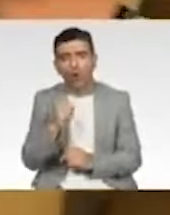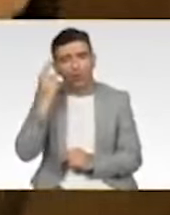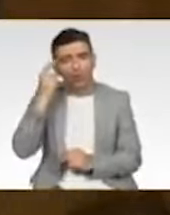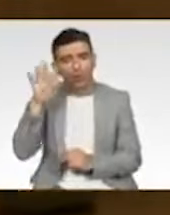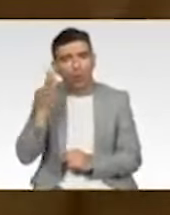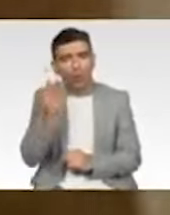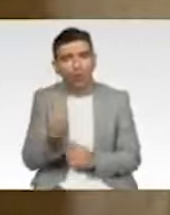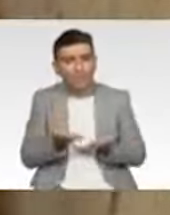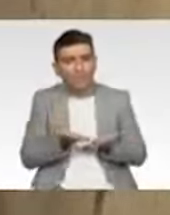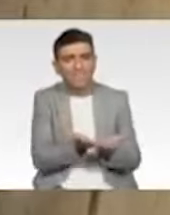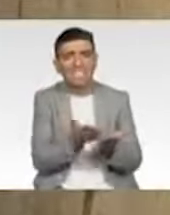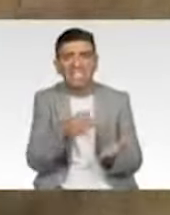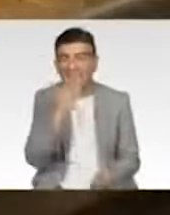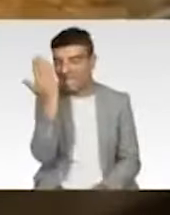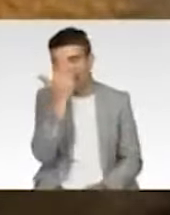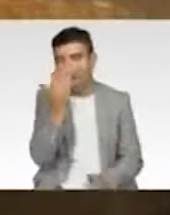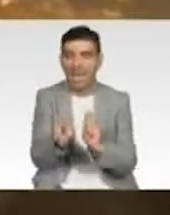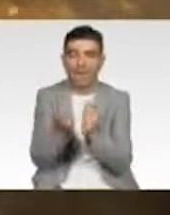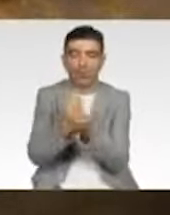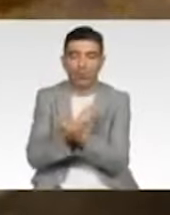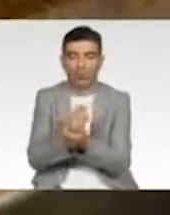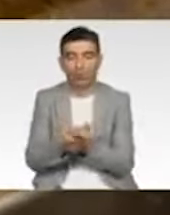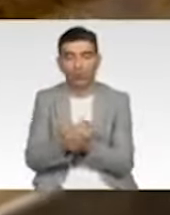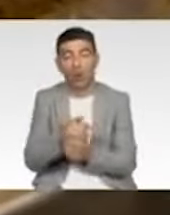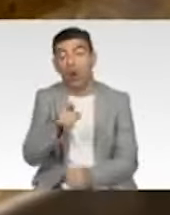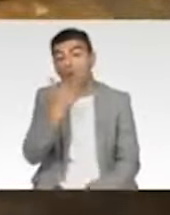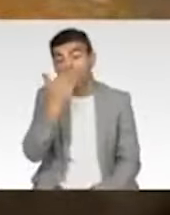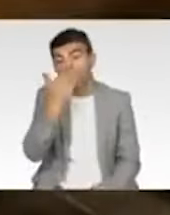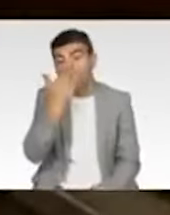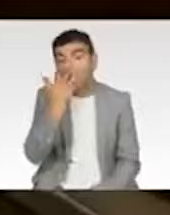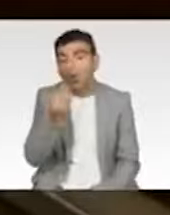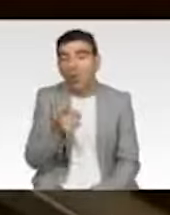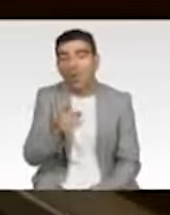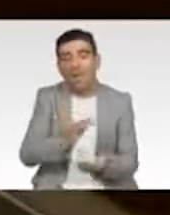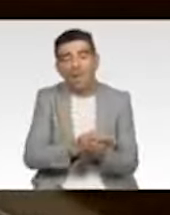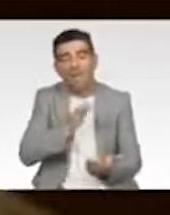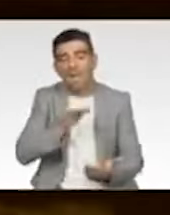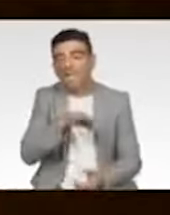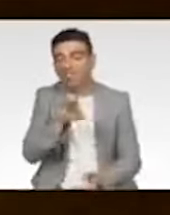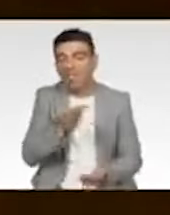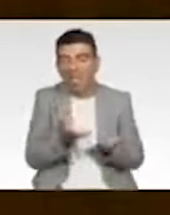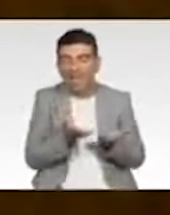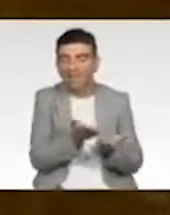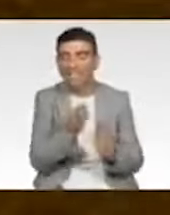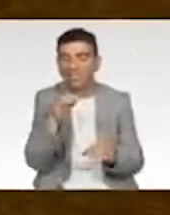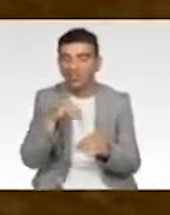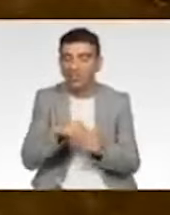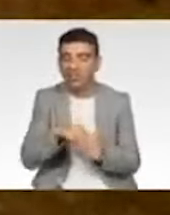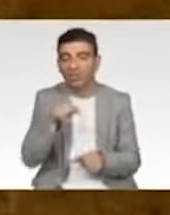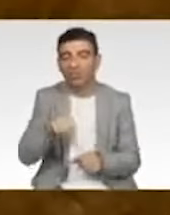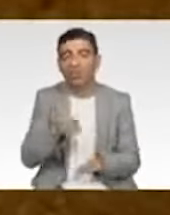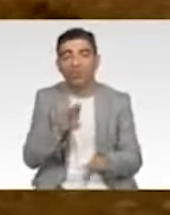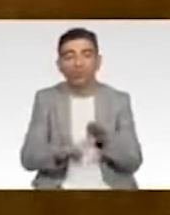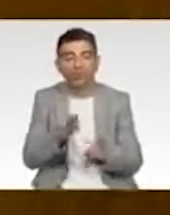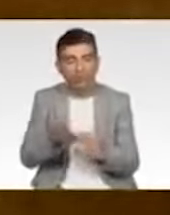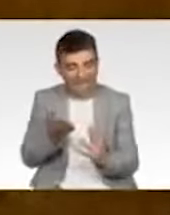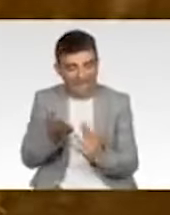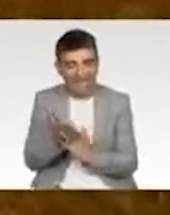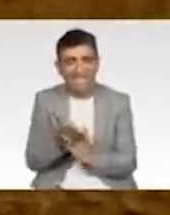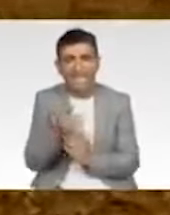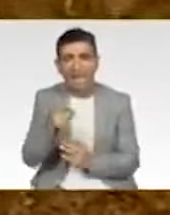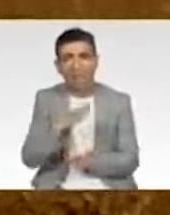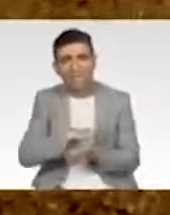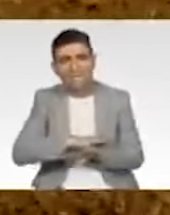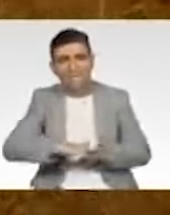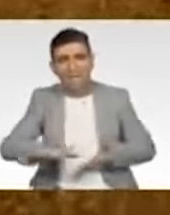fırına verdiğimiz çay siyah şekle dönüşüyor. Fermantasyonda mayalanan çaylar fırına girmek üzere bu üniteye gelir. Burada